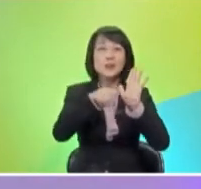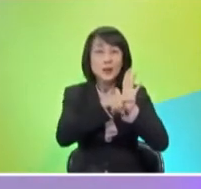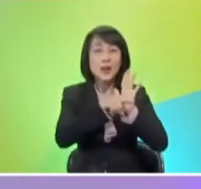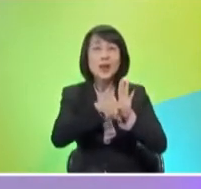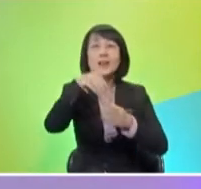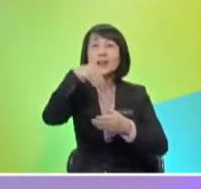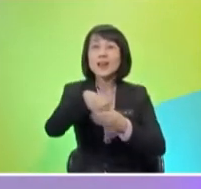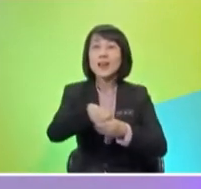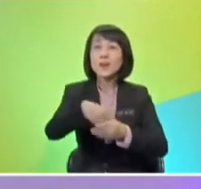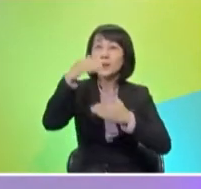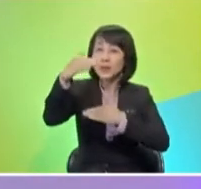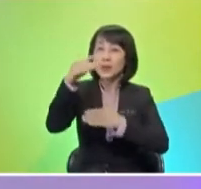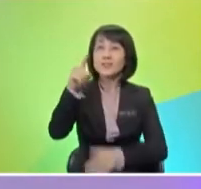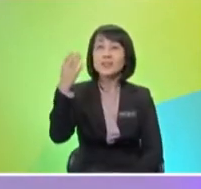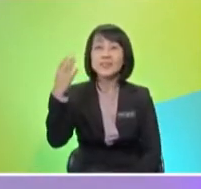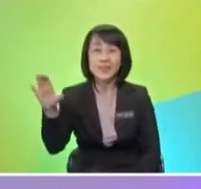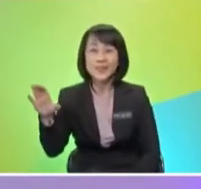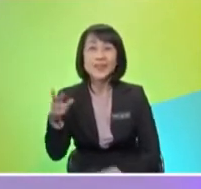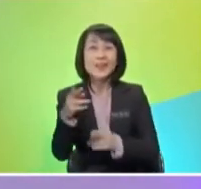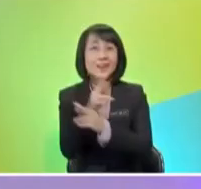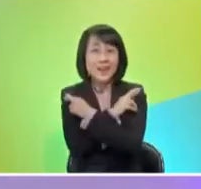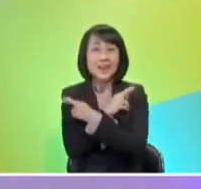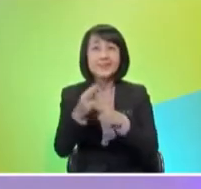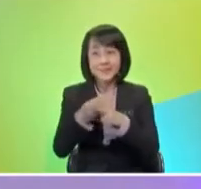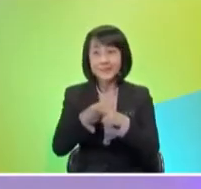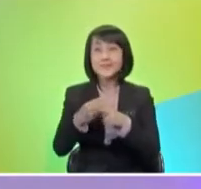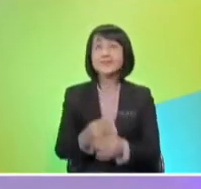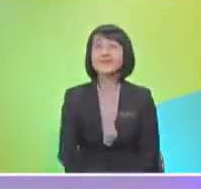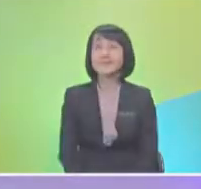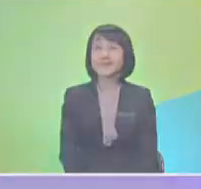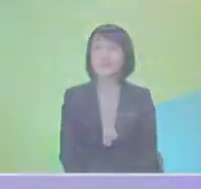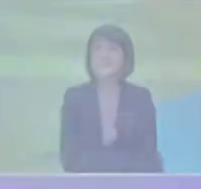100 kita enggak boleh sebentar kembali lagi selepas ini